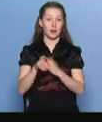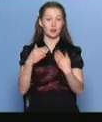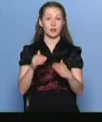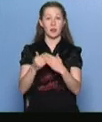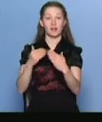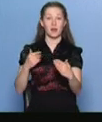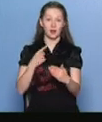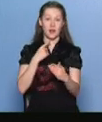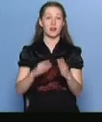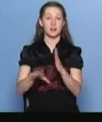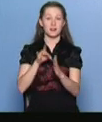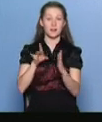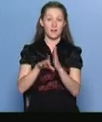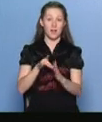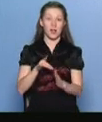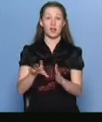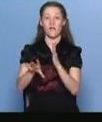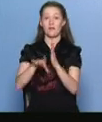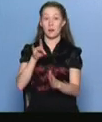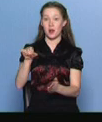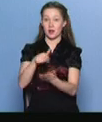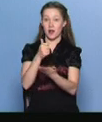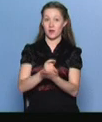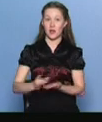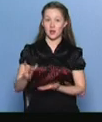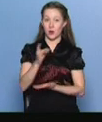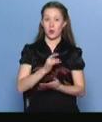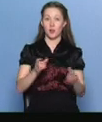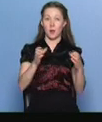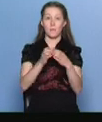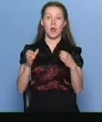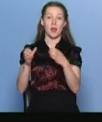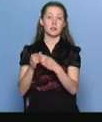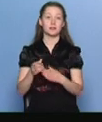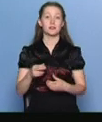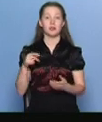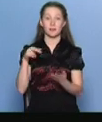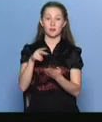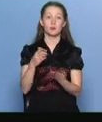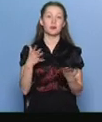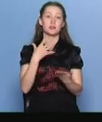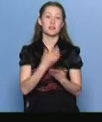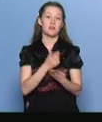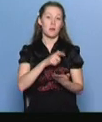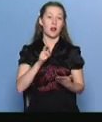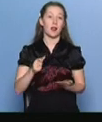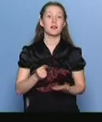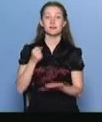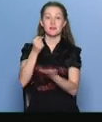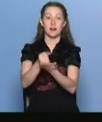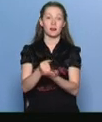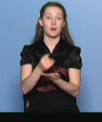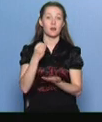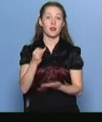голосование. Впереди выборы главы региона. Партия определяется со своим кандидатом. В праймерис участвуют двое. Временно